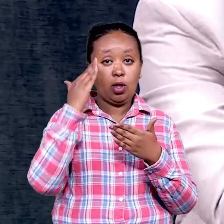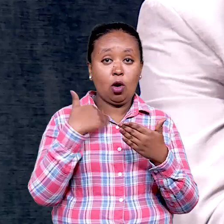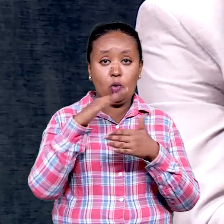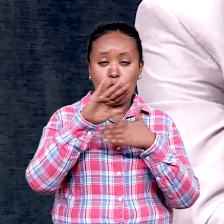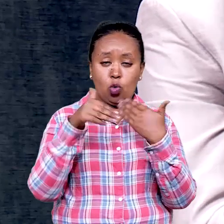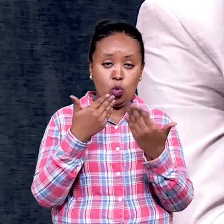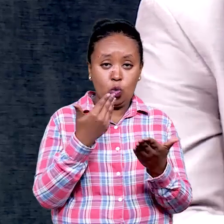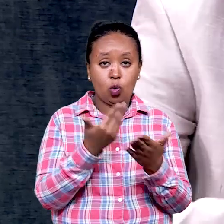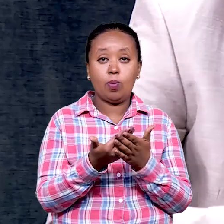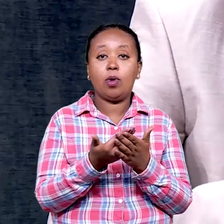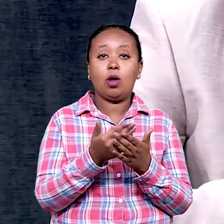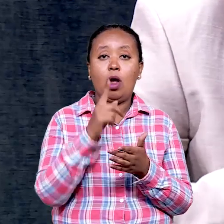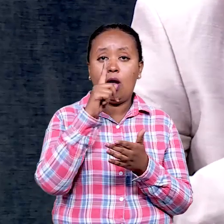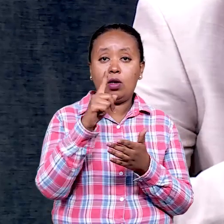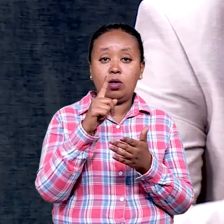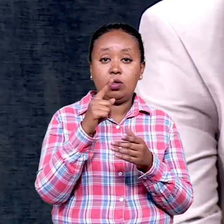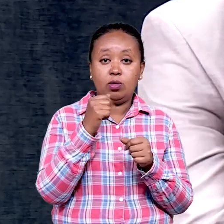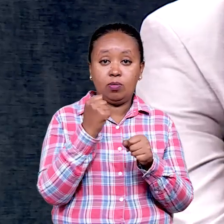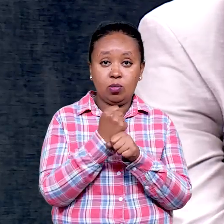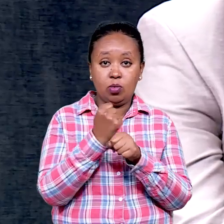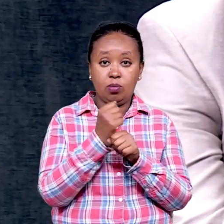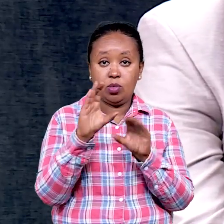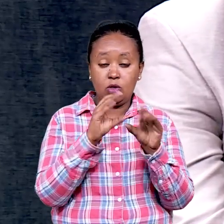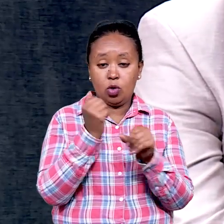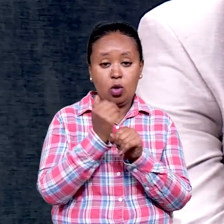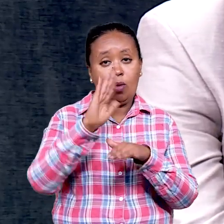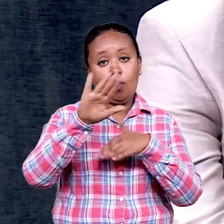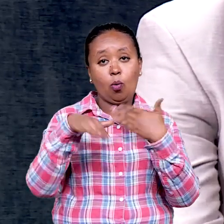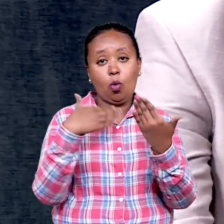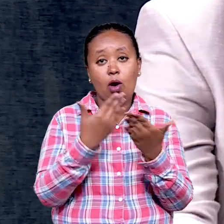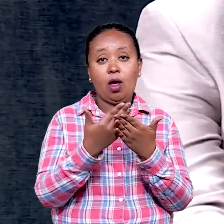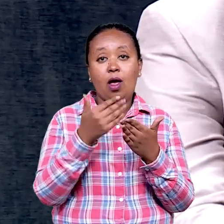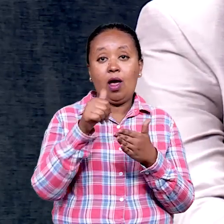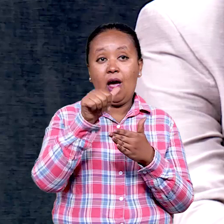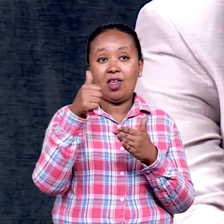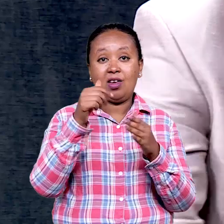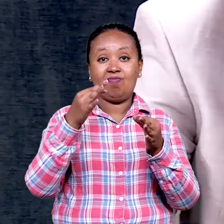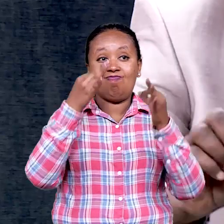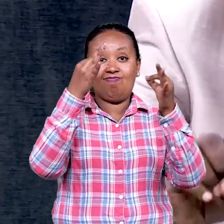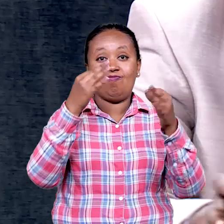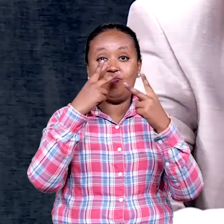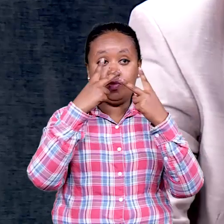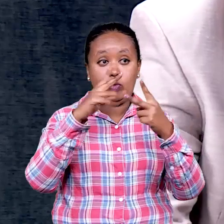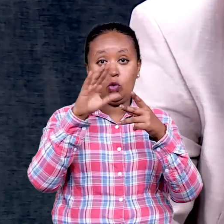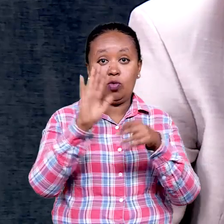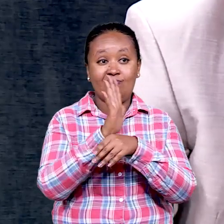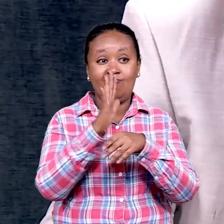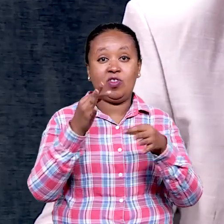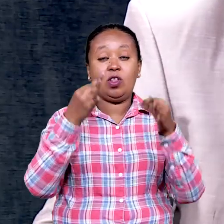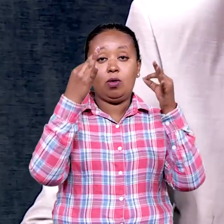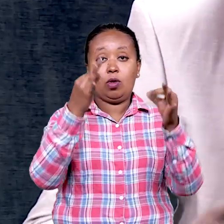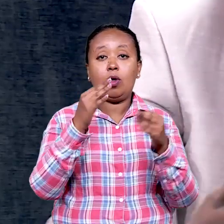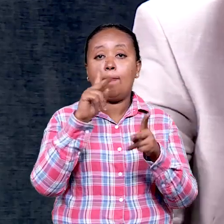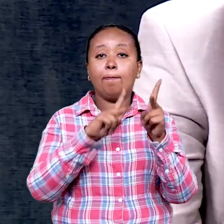በዚሁ ሁሉም አንዴ ፕሮዲዩስ የምታደርጊው ስራ በሙሉ አየር ላይ ከኋላ ወይም ፕሪንት ካደረግሽው በኋላ